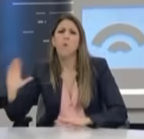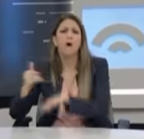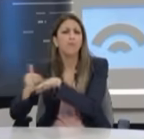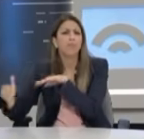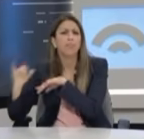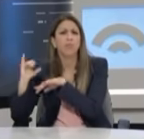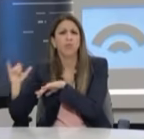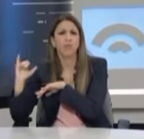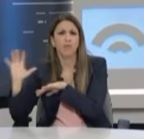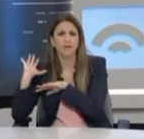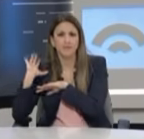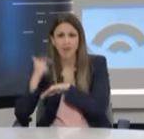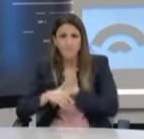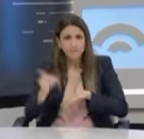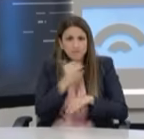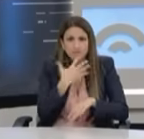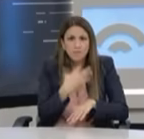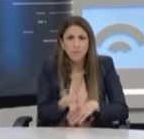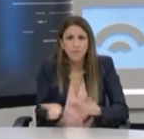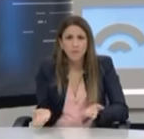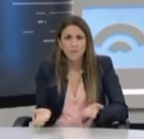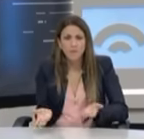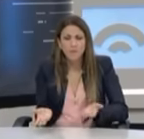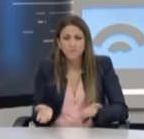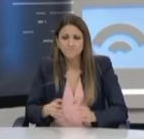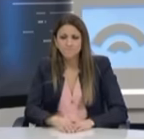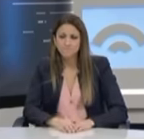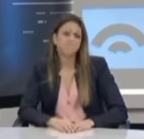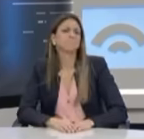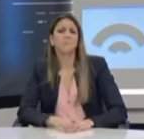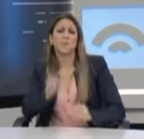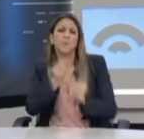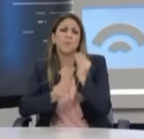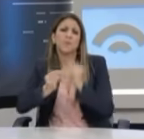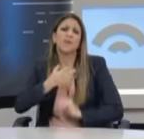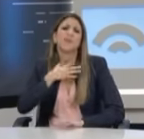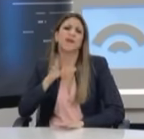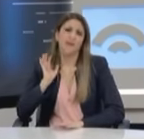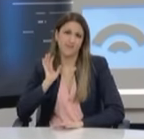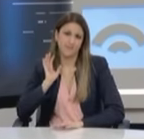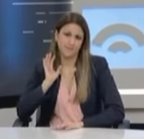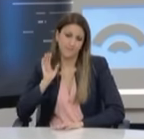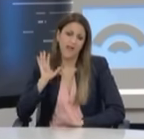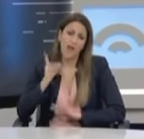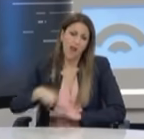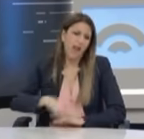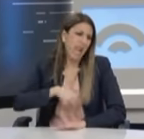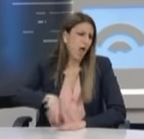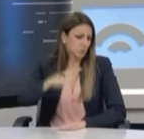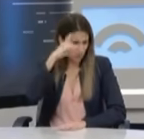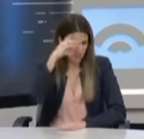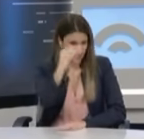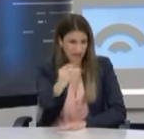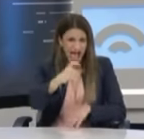κάποτε. Δεν χρειάζεται να πω περισσότερα. Λέω απλά ότι αυτή η μεθόδεσή σας, ουσιαστικά